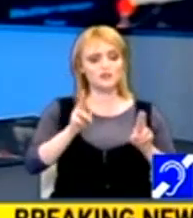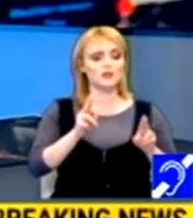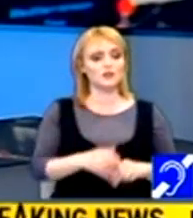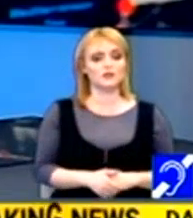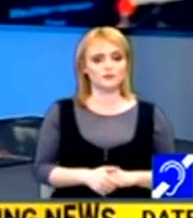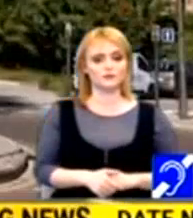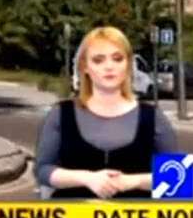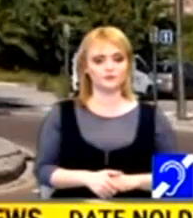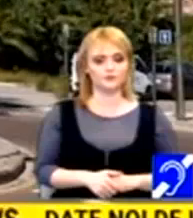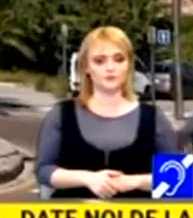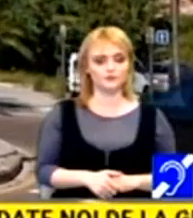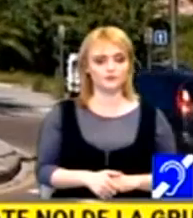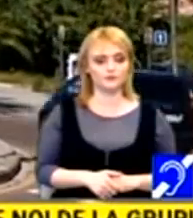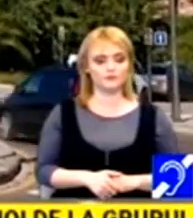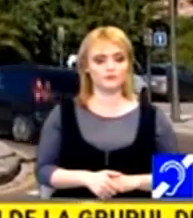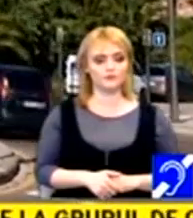personală.